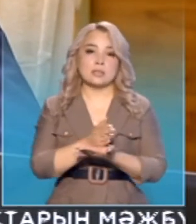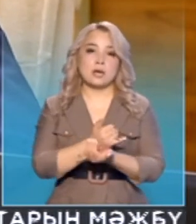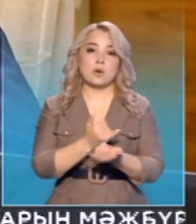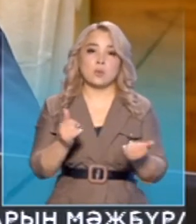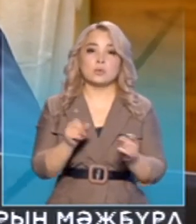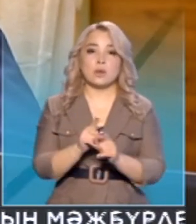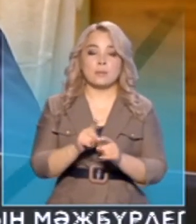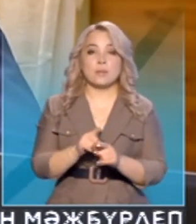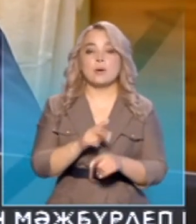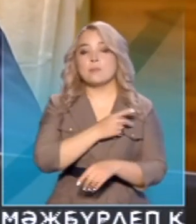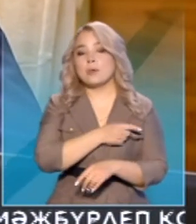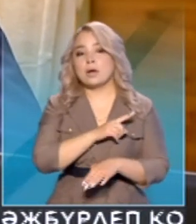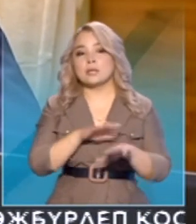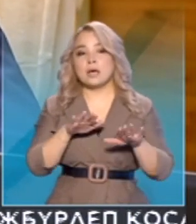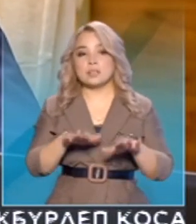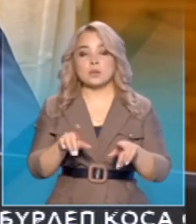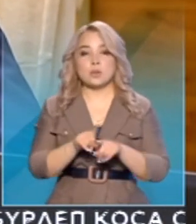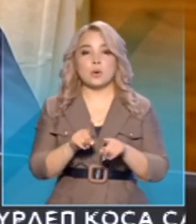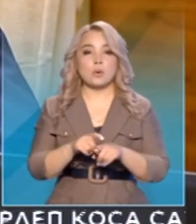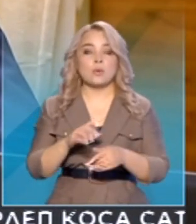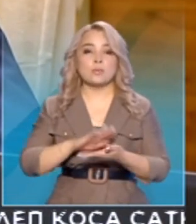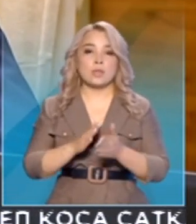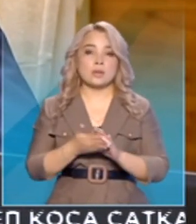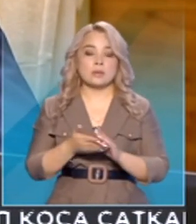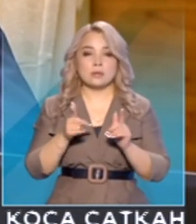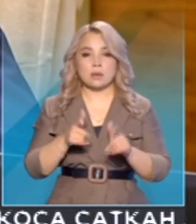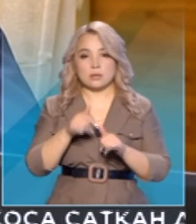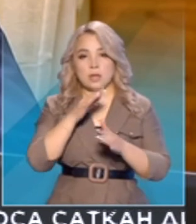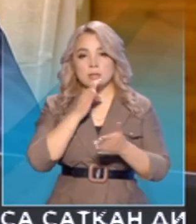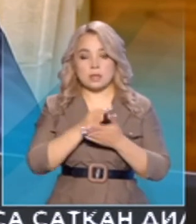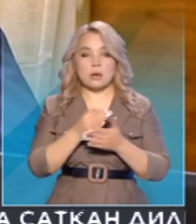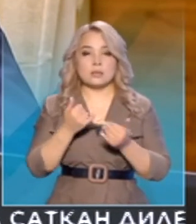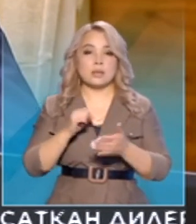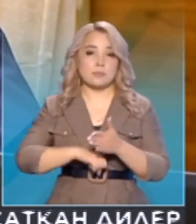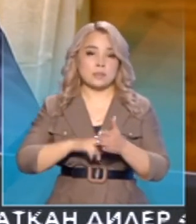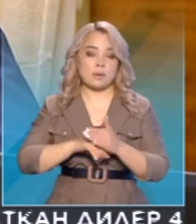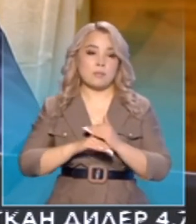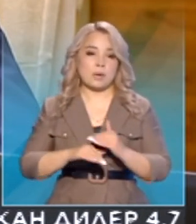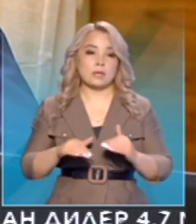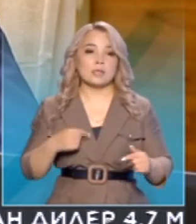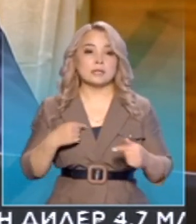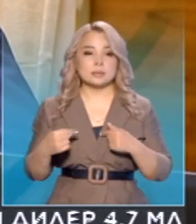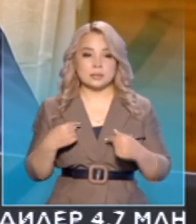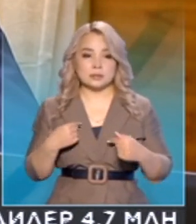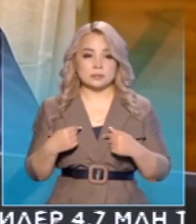бойынша поликлиникалар мен уақытылы ортақ келісімге келе алмайды, ал салдарын балалар тартып отыр.